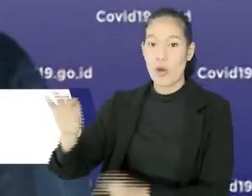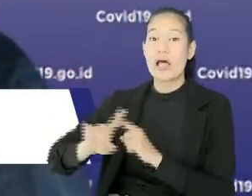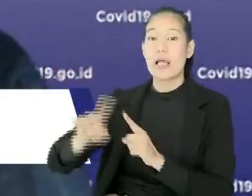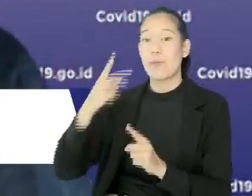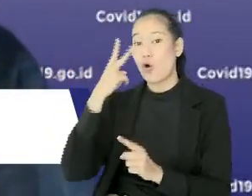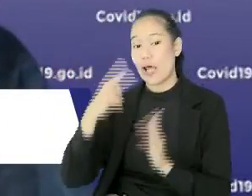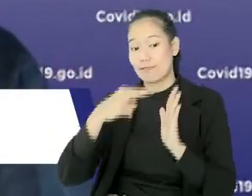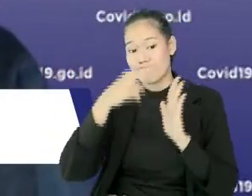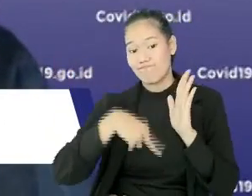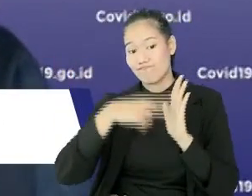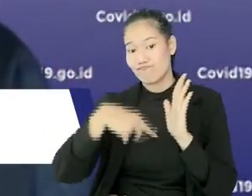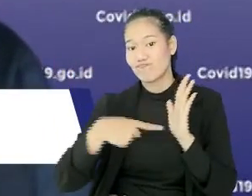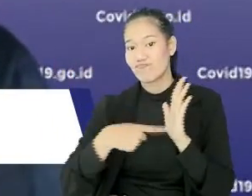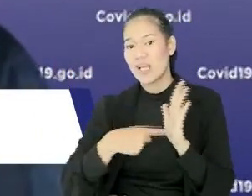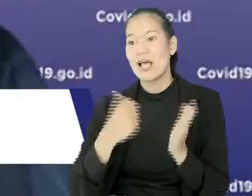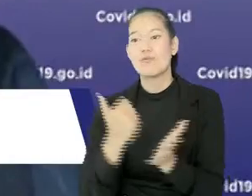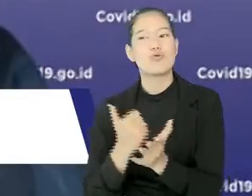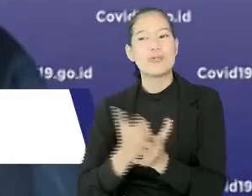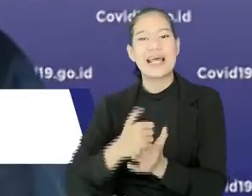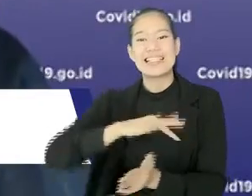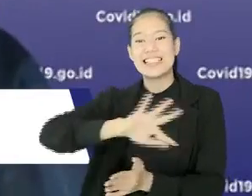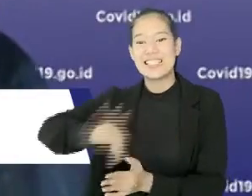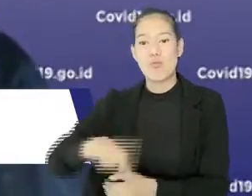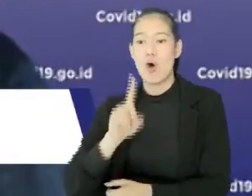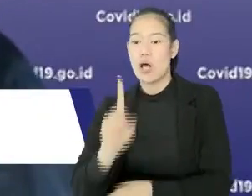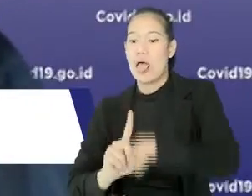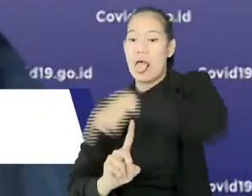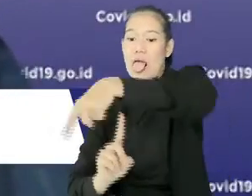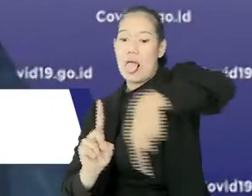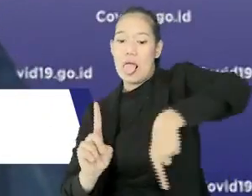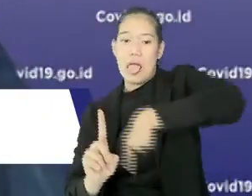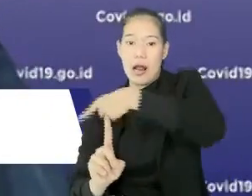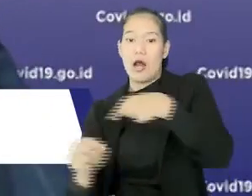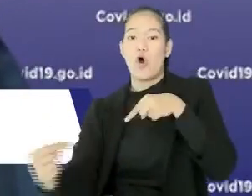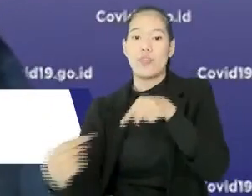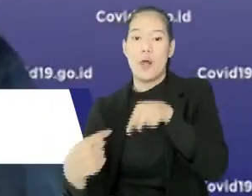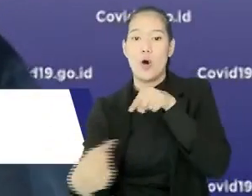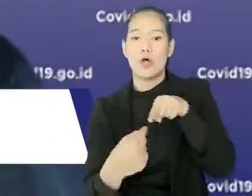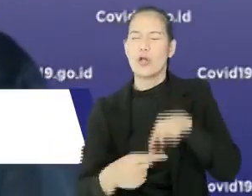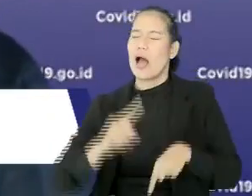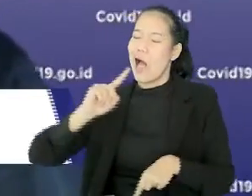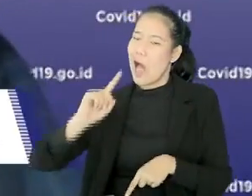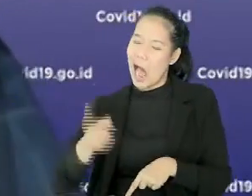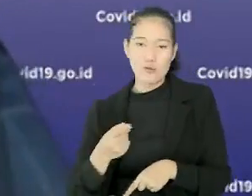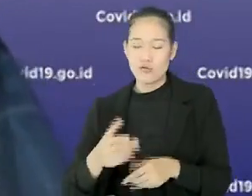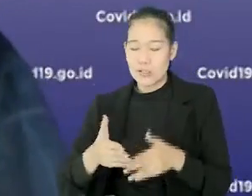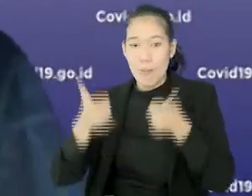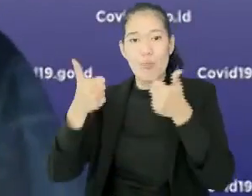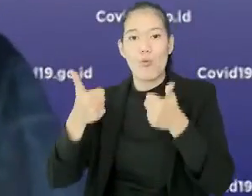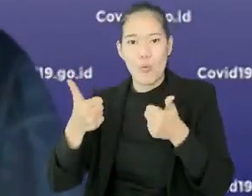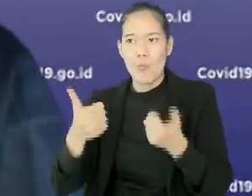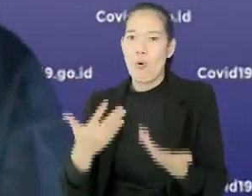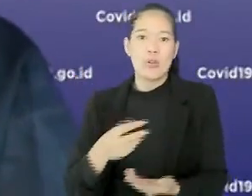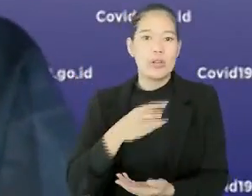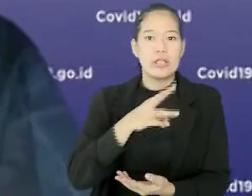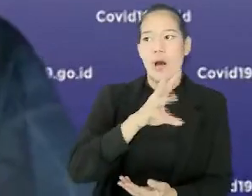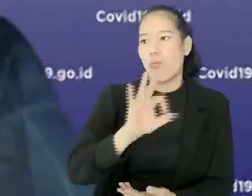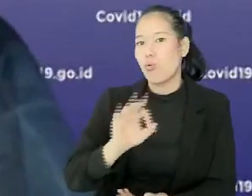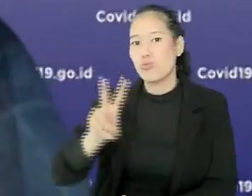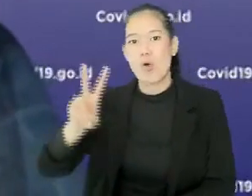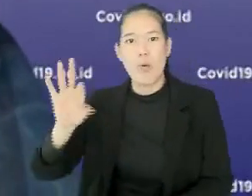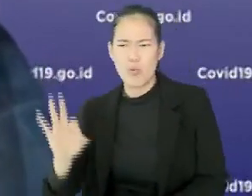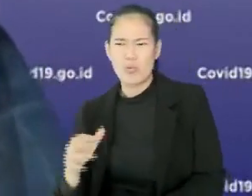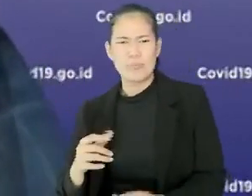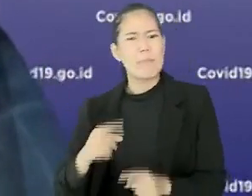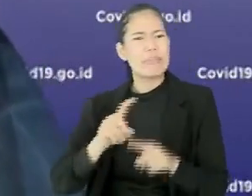kita baca thread lainnya adalah intinya semua kontak rap wajib terlacak sebenarnya gitu Jadi mau dia 20 orang 30 orang kan tergantung satu